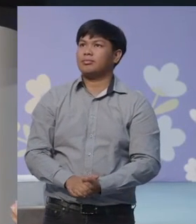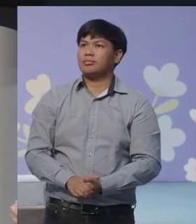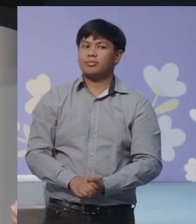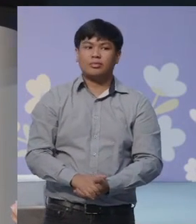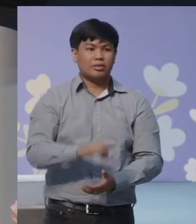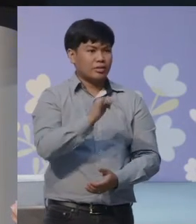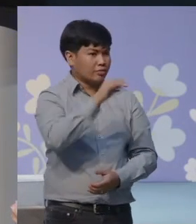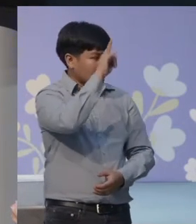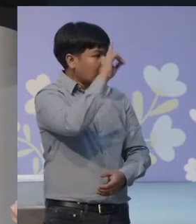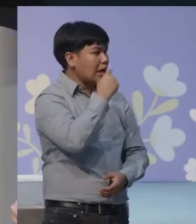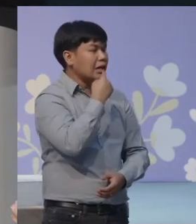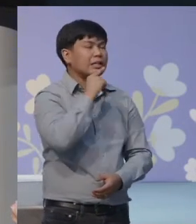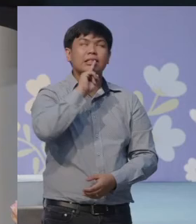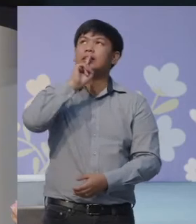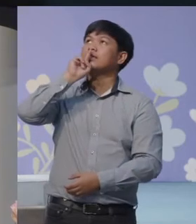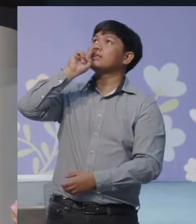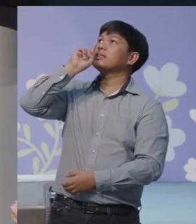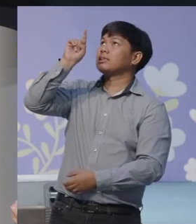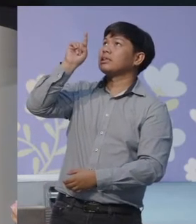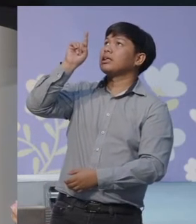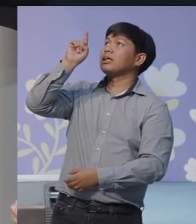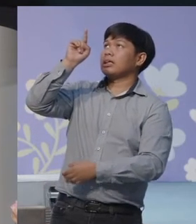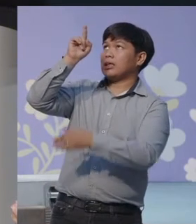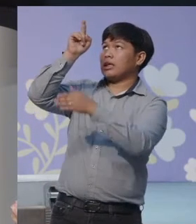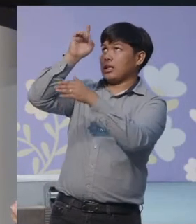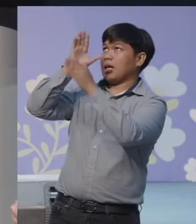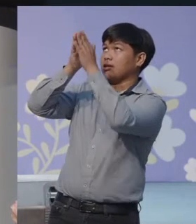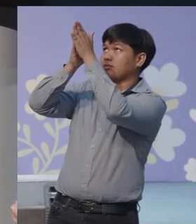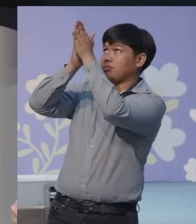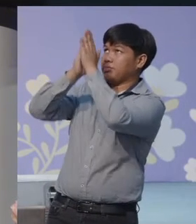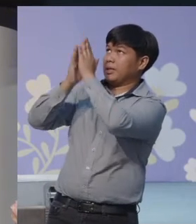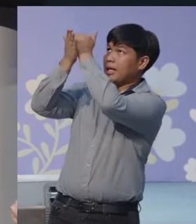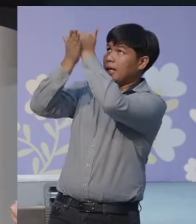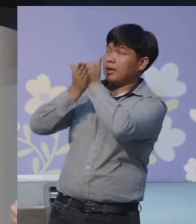sinagot na ng Panginoon ang inyong panalangin,